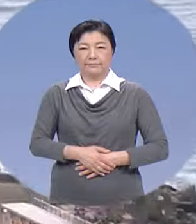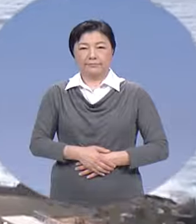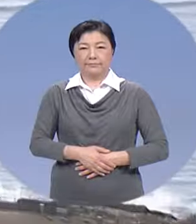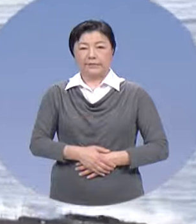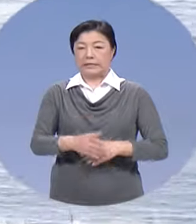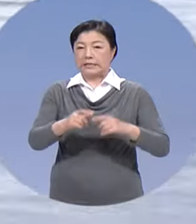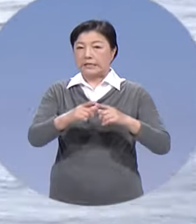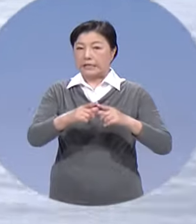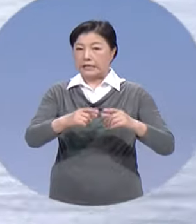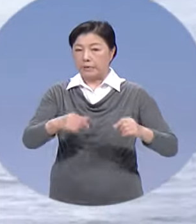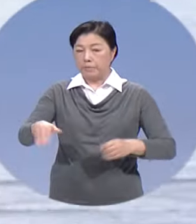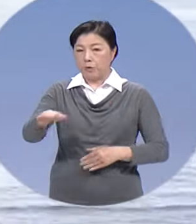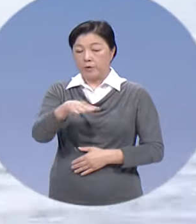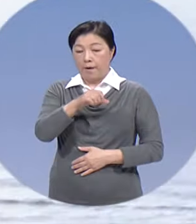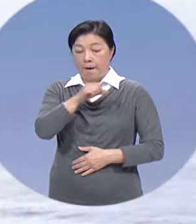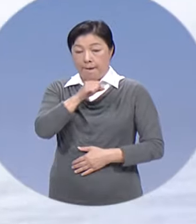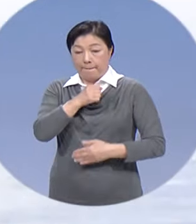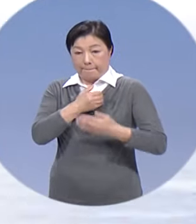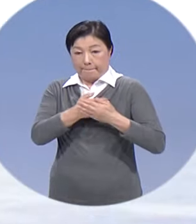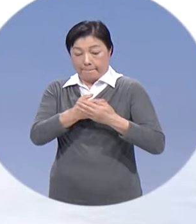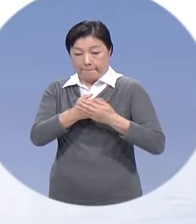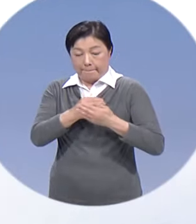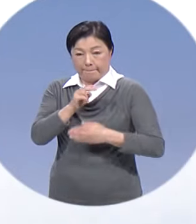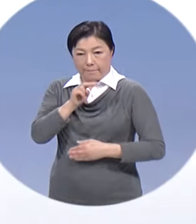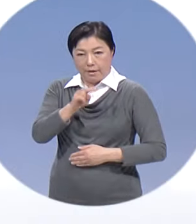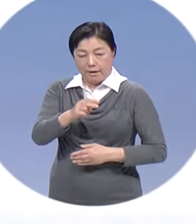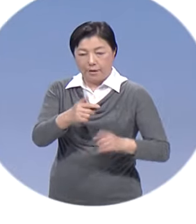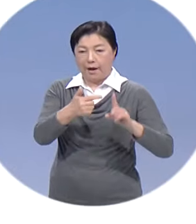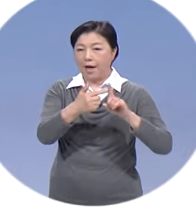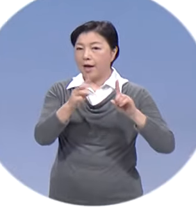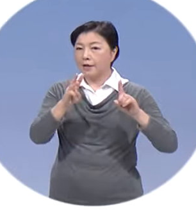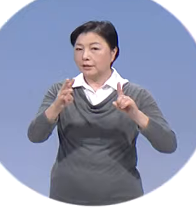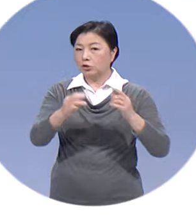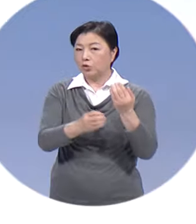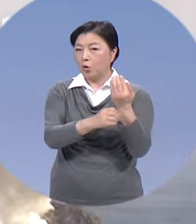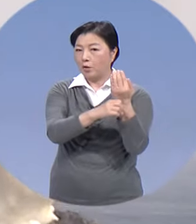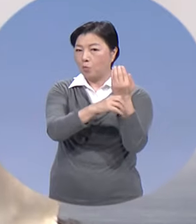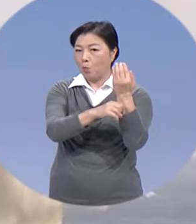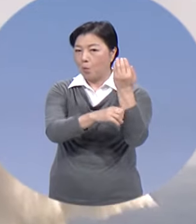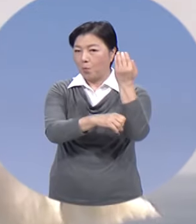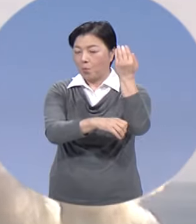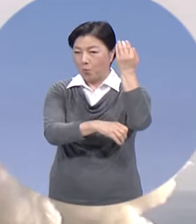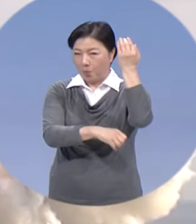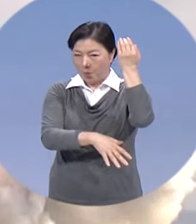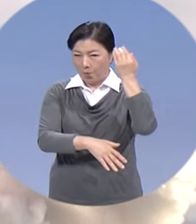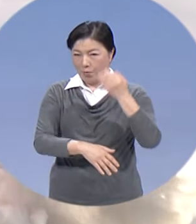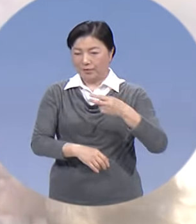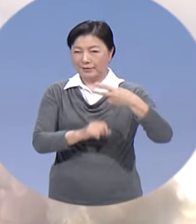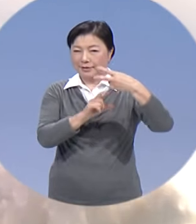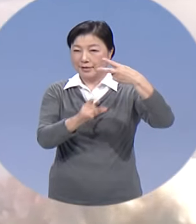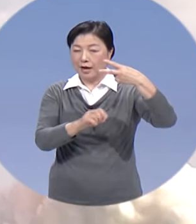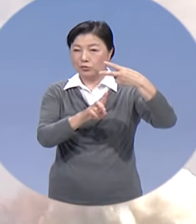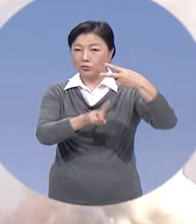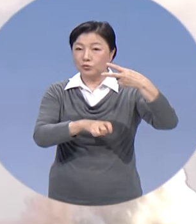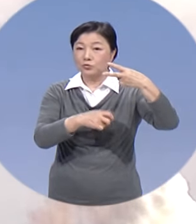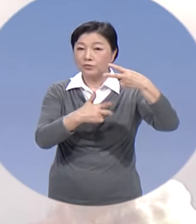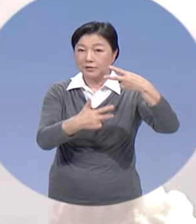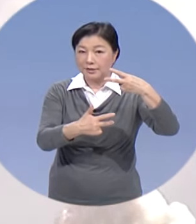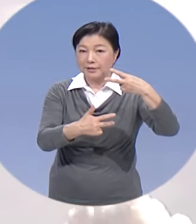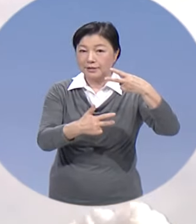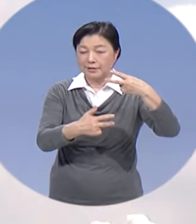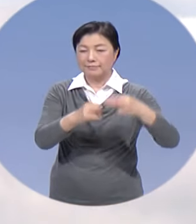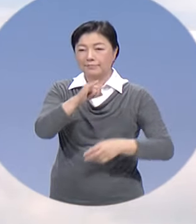日本中が固唾を飲んで見守った H3 ロケットの打ち上げです。2月17日、JAXA